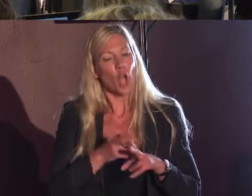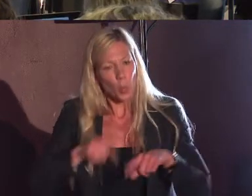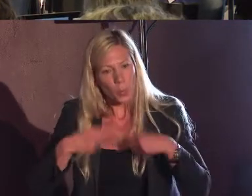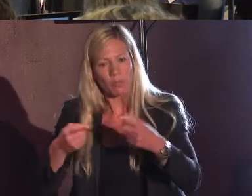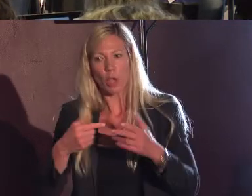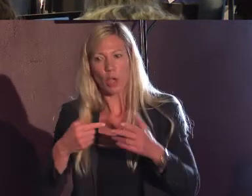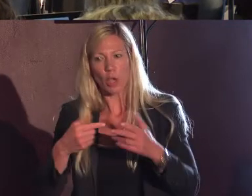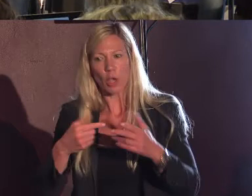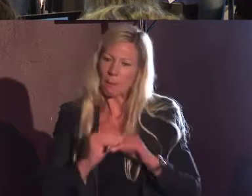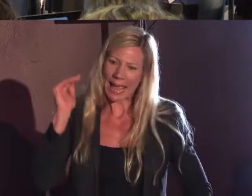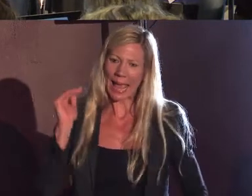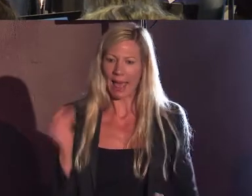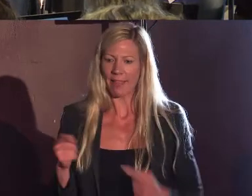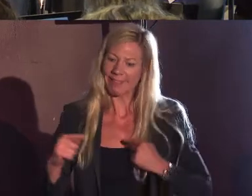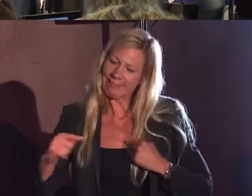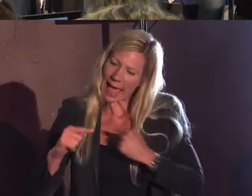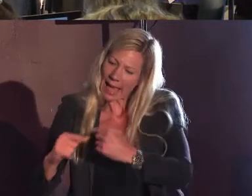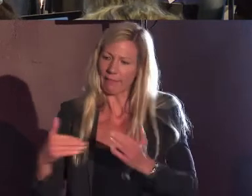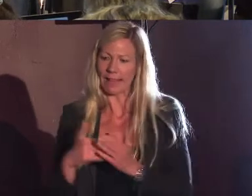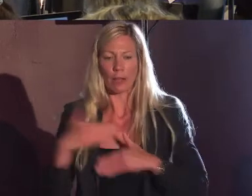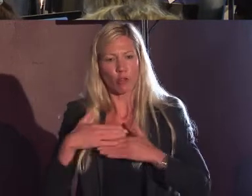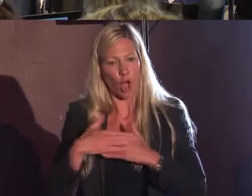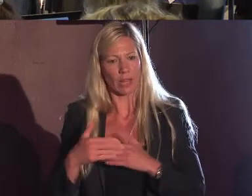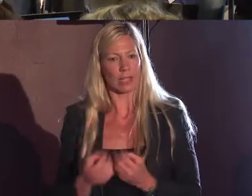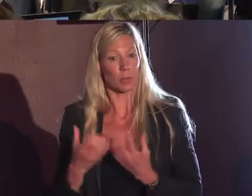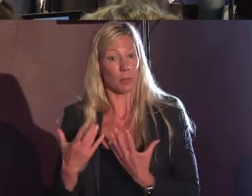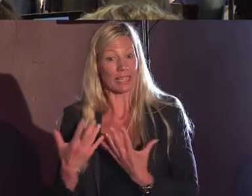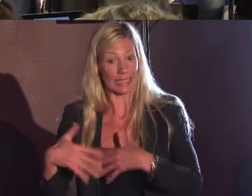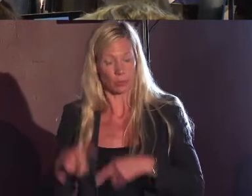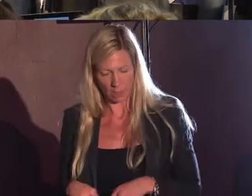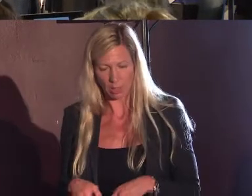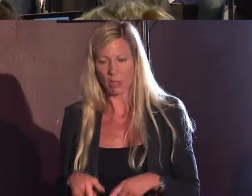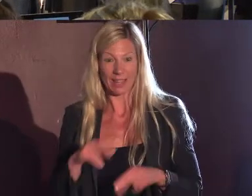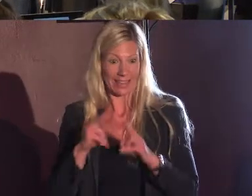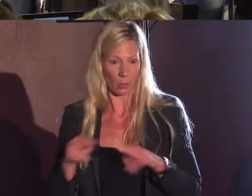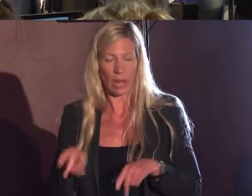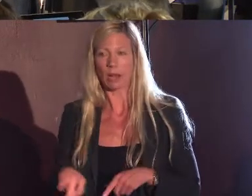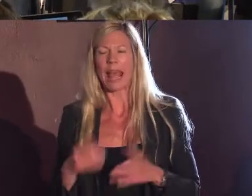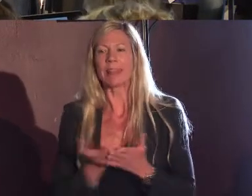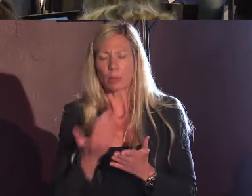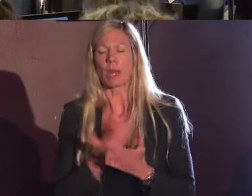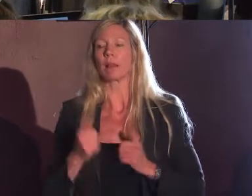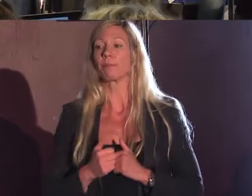närmande till dataspelsindustrin internationellt. Och där har vi ju då börjat med att spela in